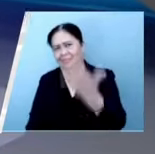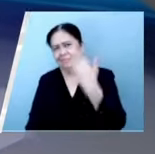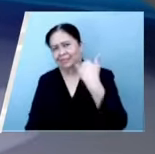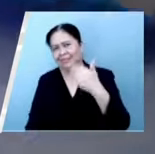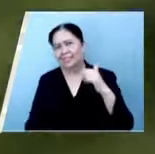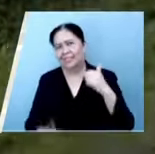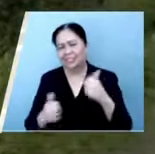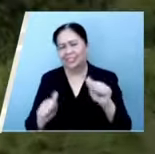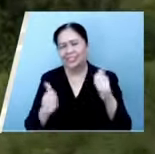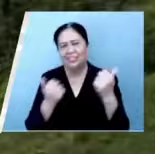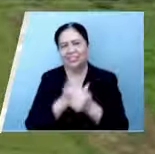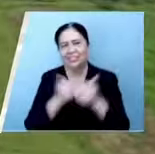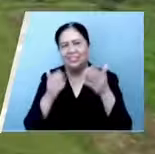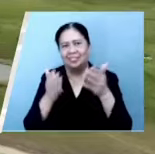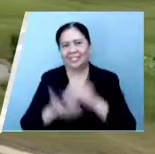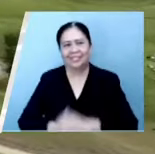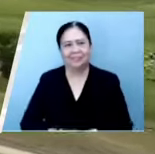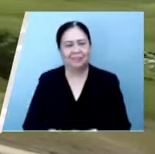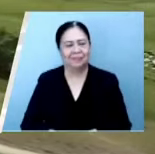game!